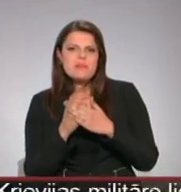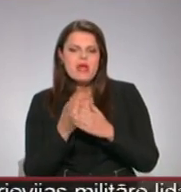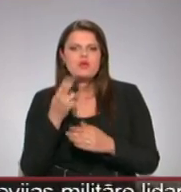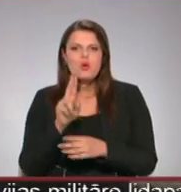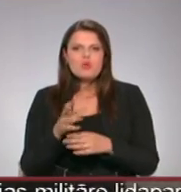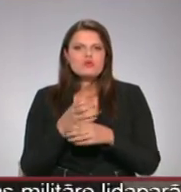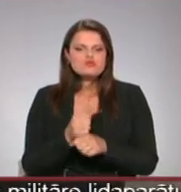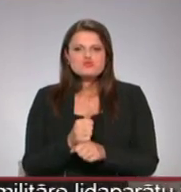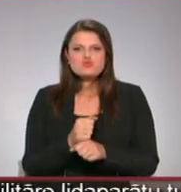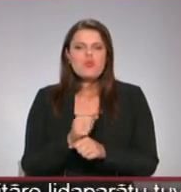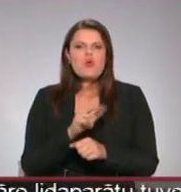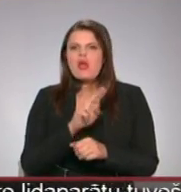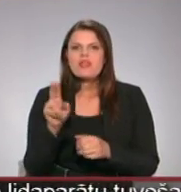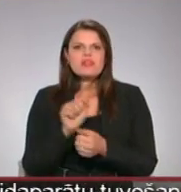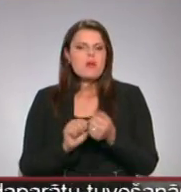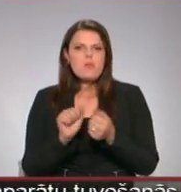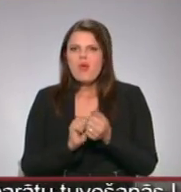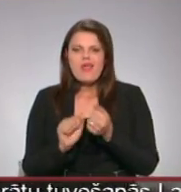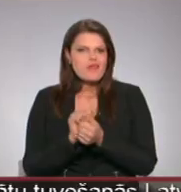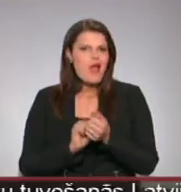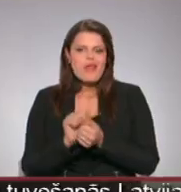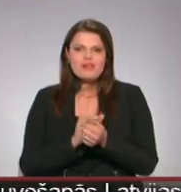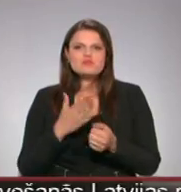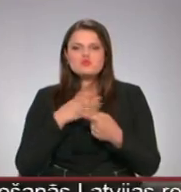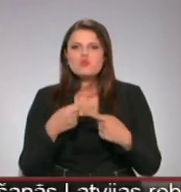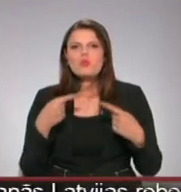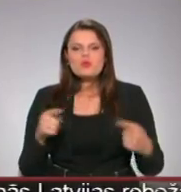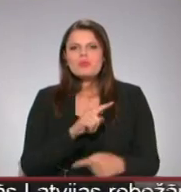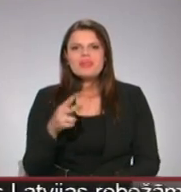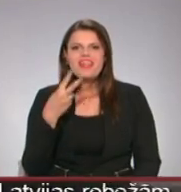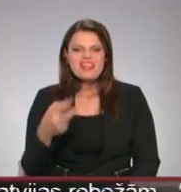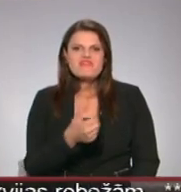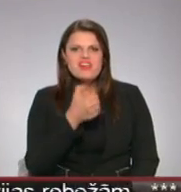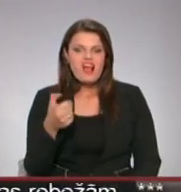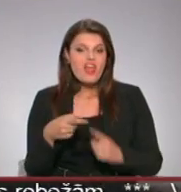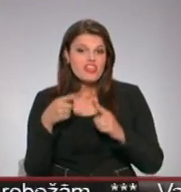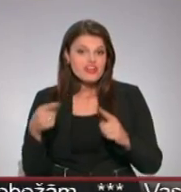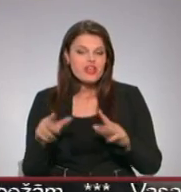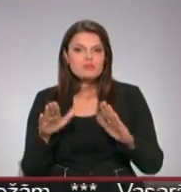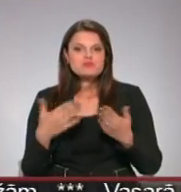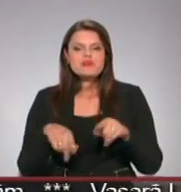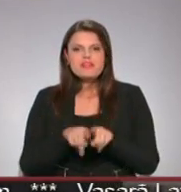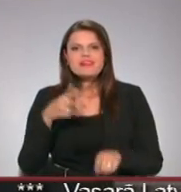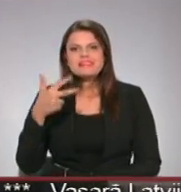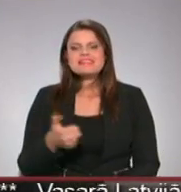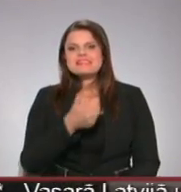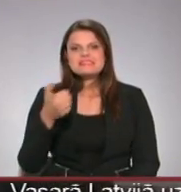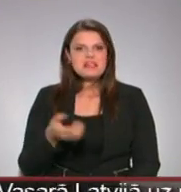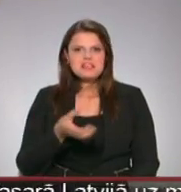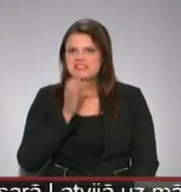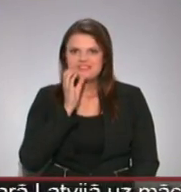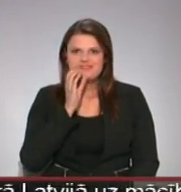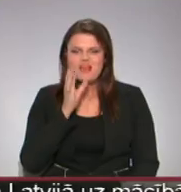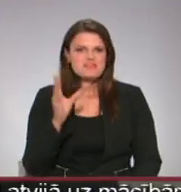sula nebojājās, nepaliek sliktāk. Mūsu produktam ir tā 2 gadi termiņš, bet arī 3 gadīgas ir dzertas un